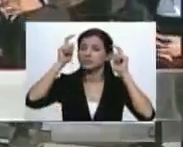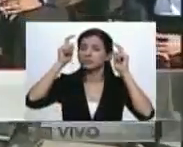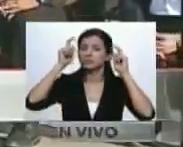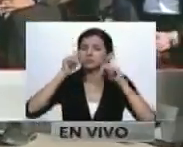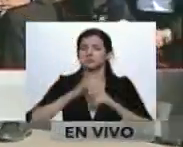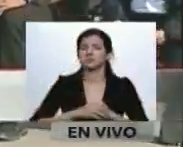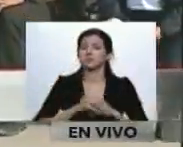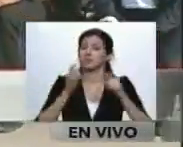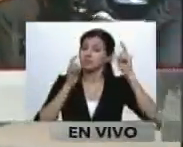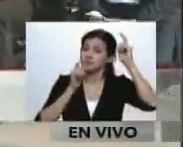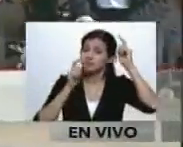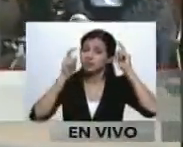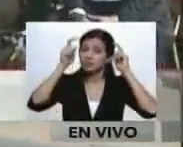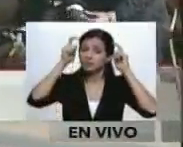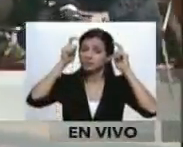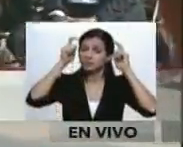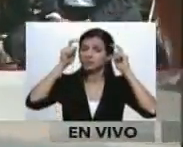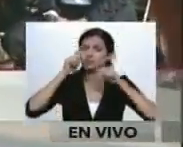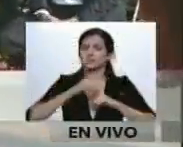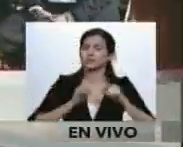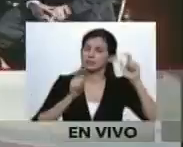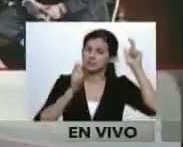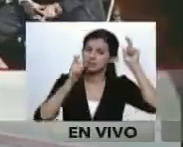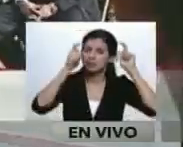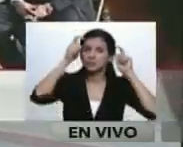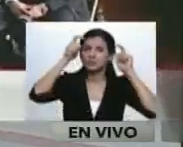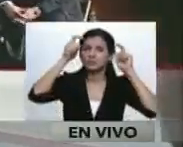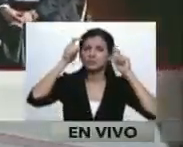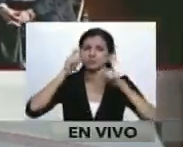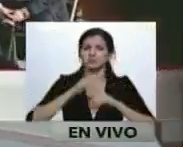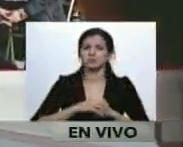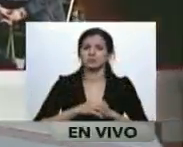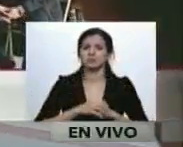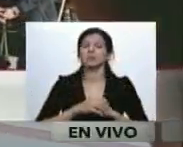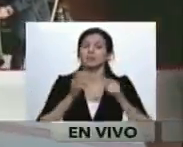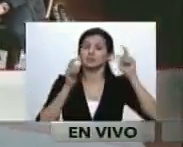Chávez. Chávez, Chávez,